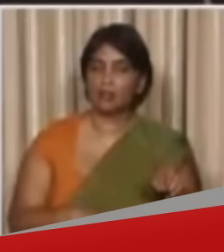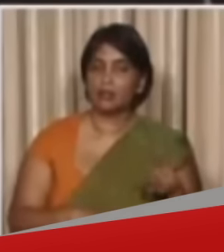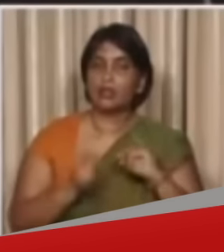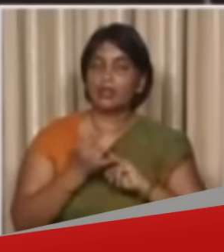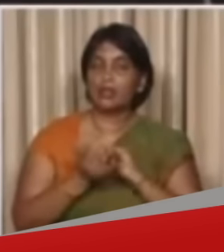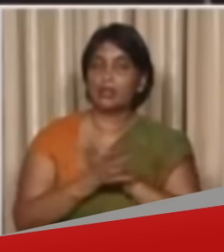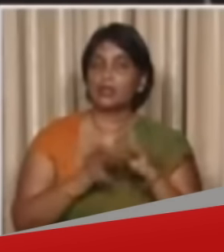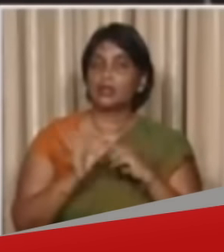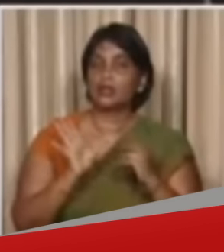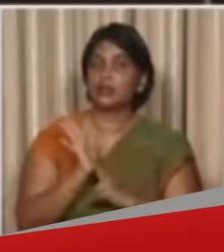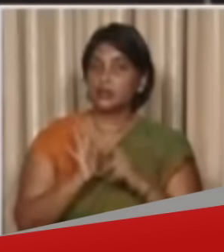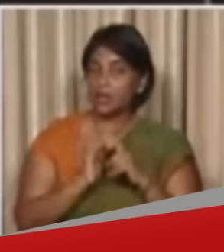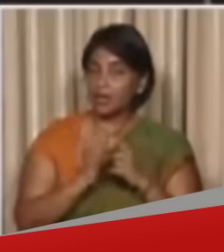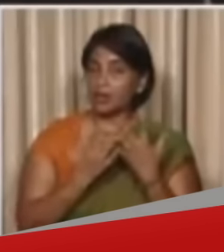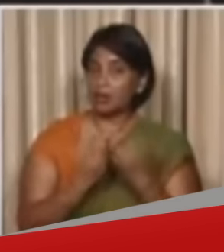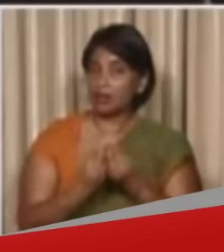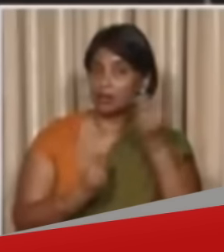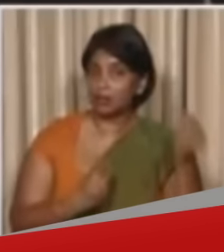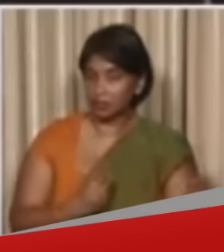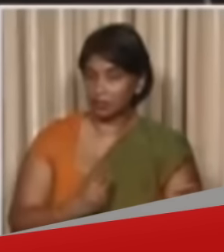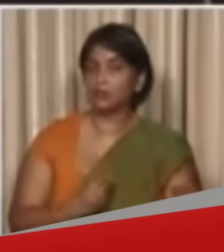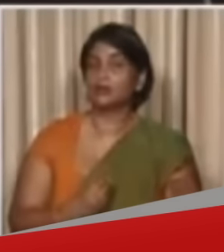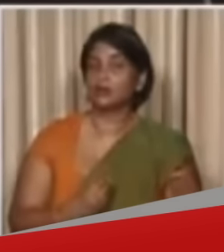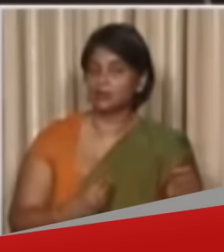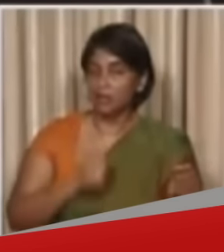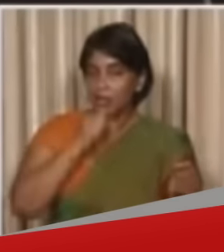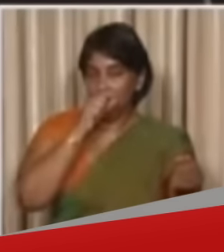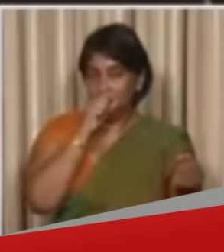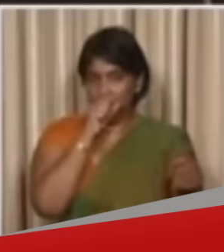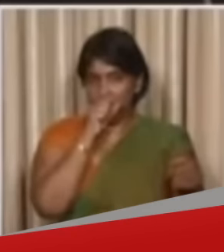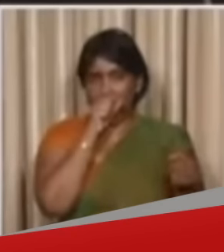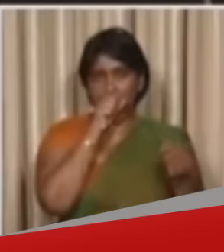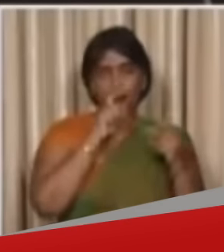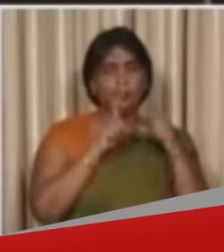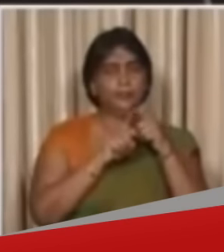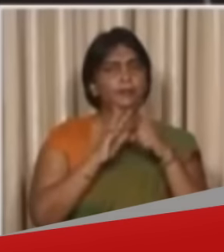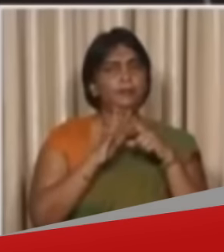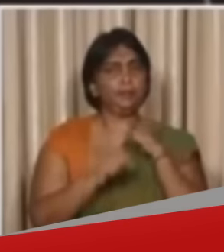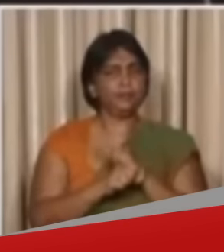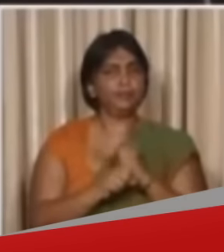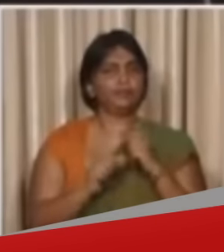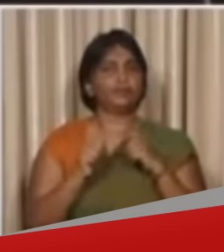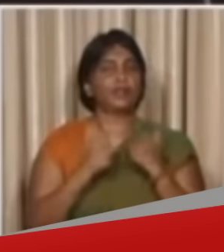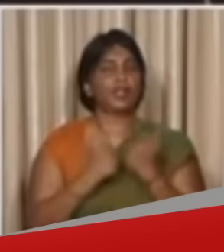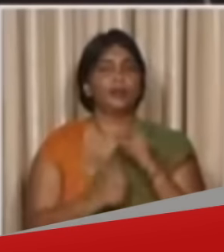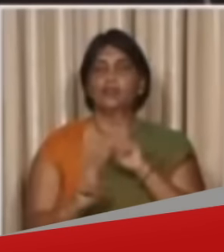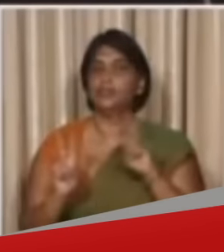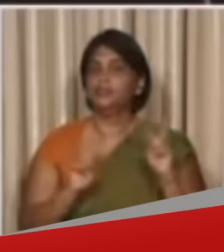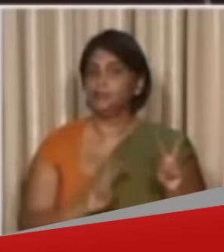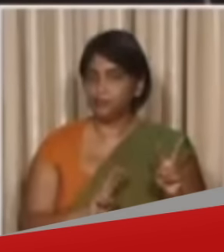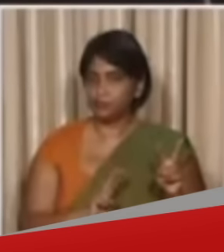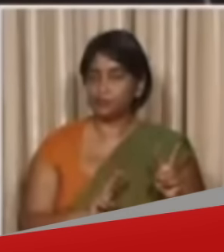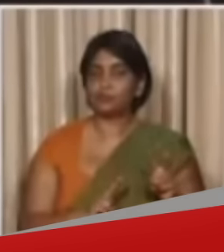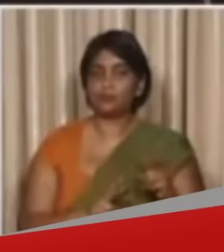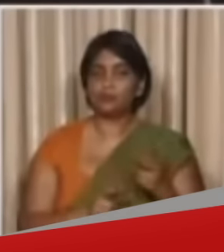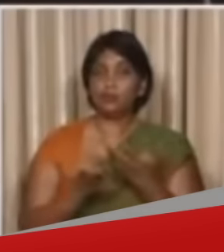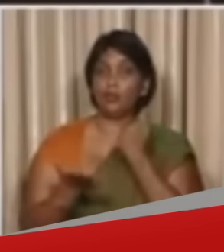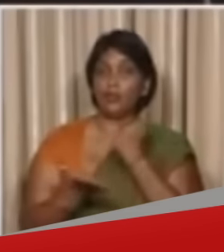අතරපත් වෙන්නේ ඔහු විසින් බාරදෙන DIG වරේ හරහා අප්‍රේල් 22 වෙනිදා. ඒ කියන්නේ සානිගේ